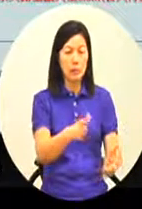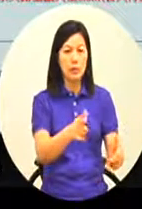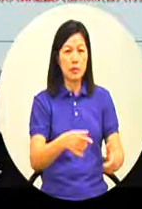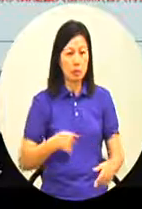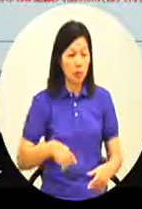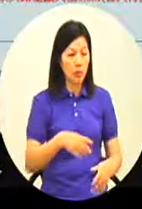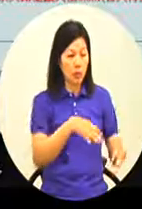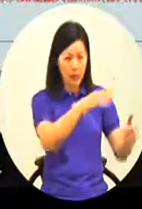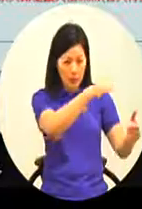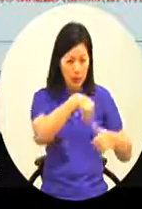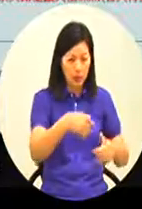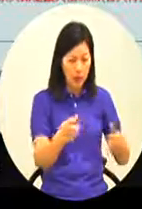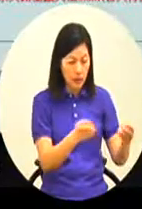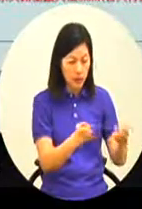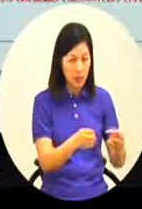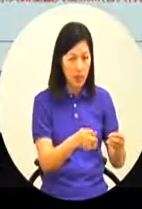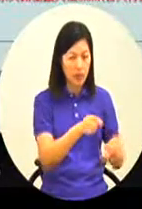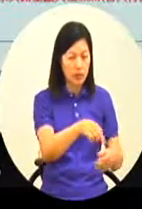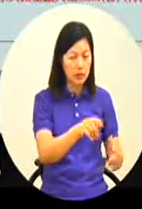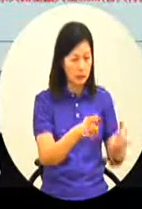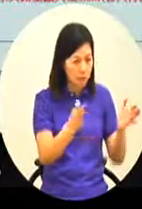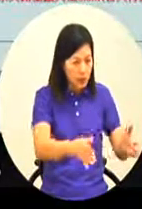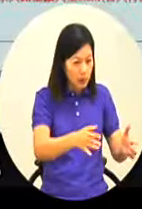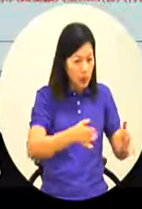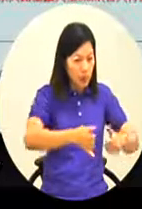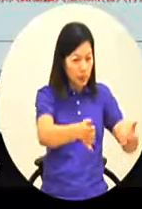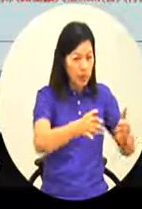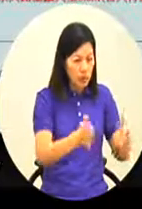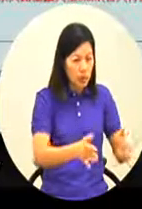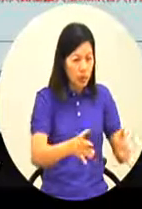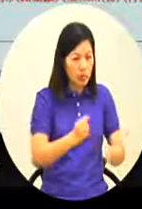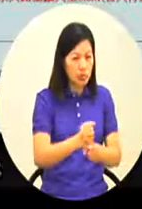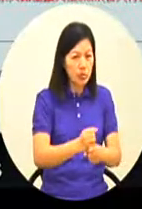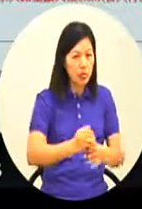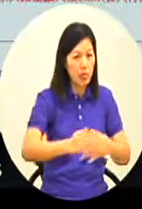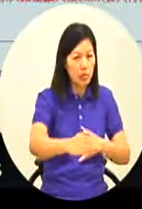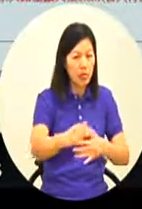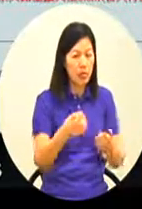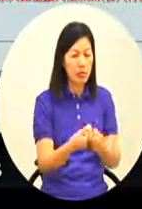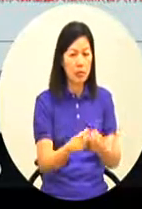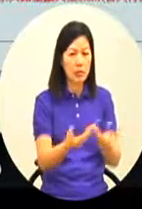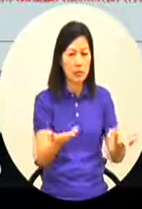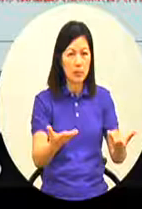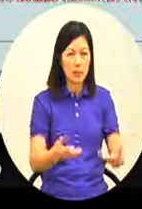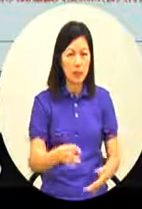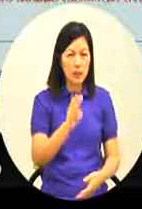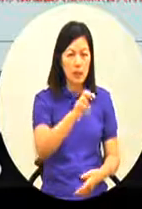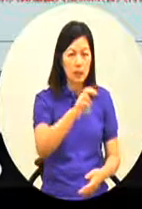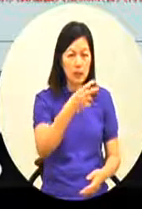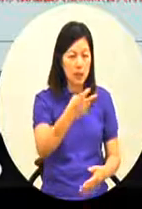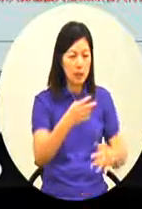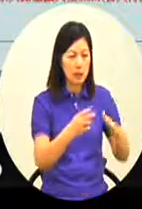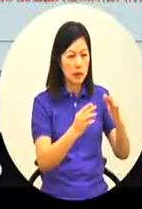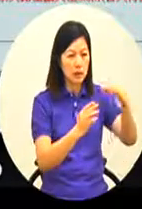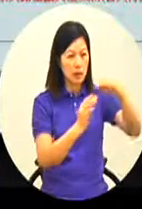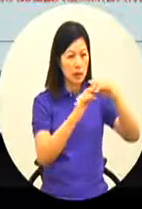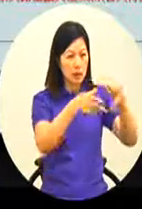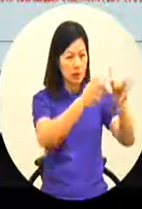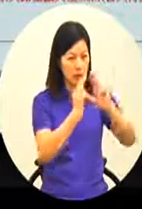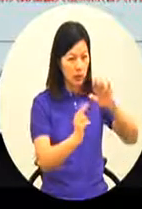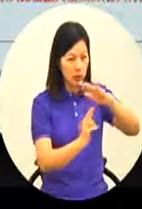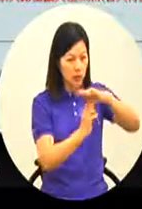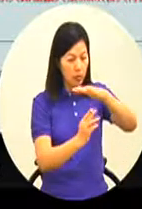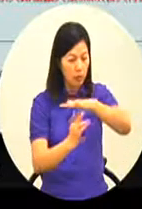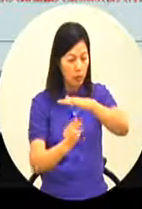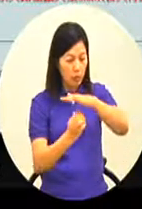找他们协调看这一段路要怎么做，而不是你整段22个桥墩改成12个桥墩，我想